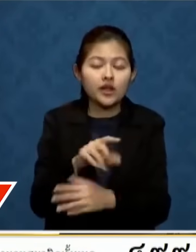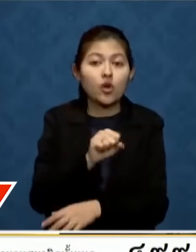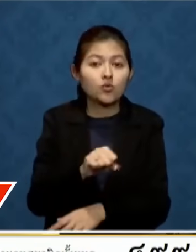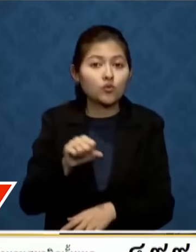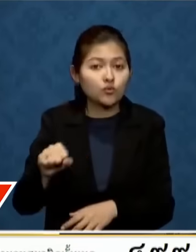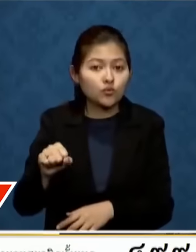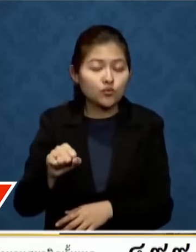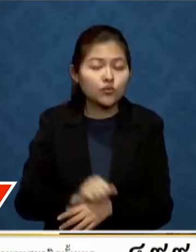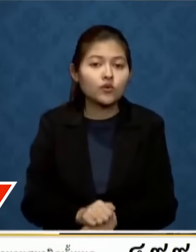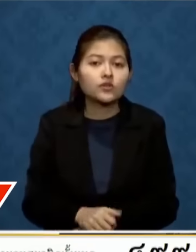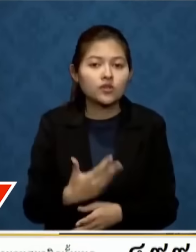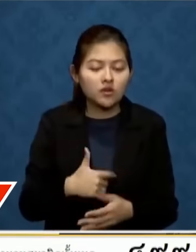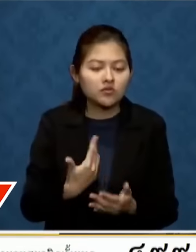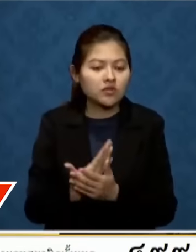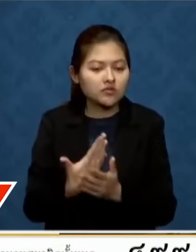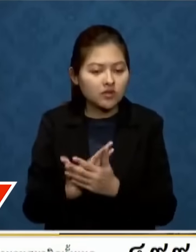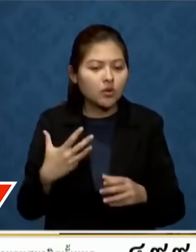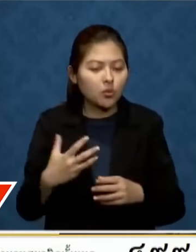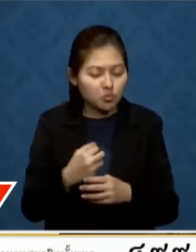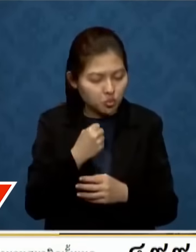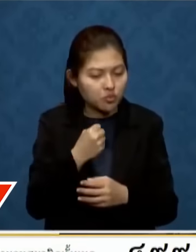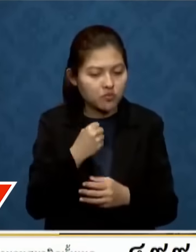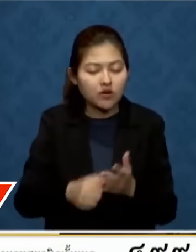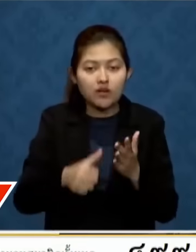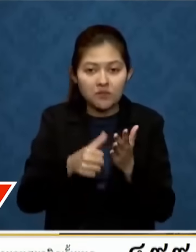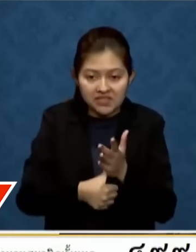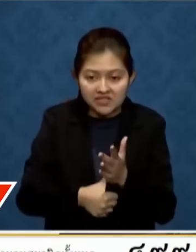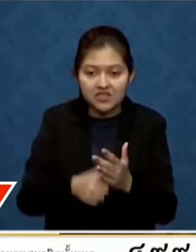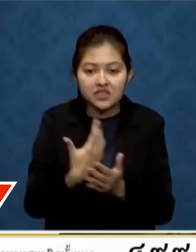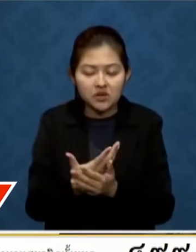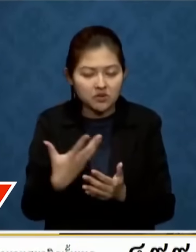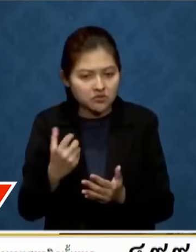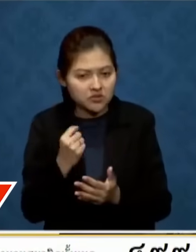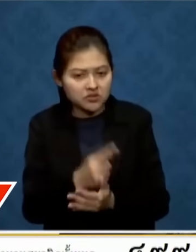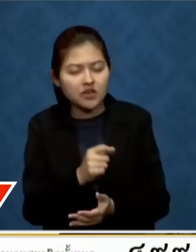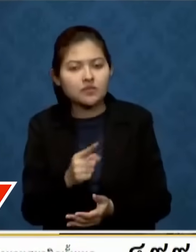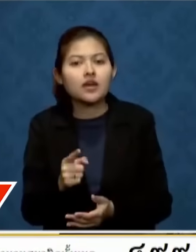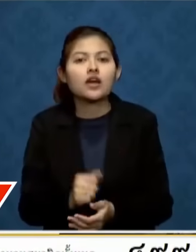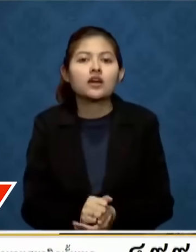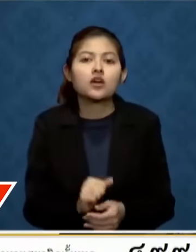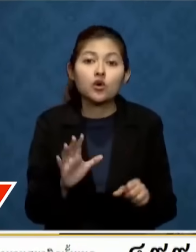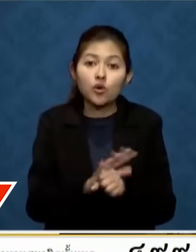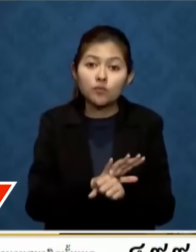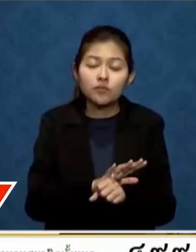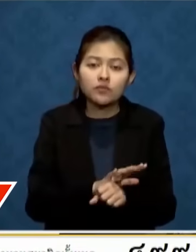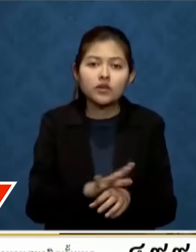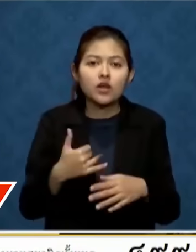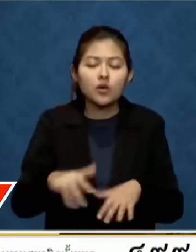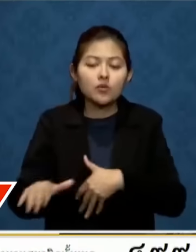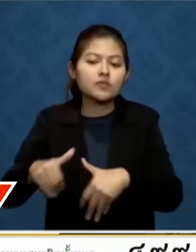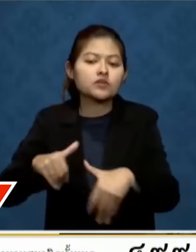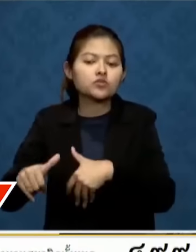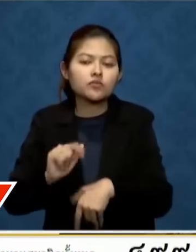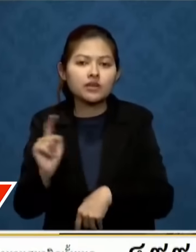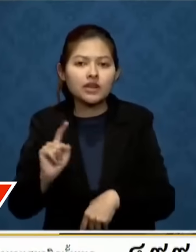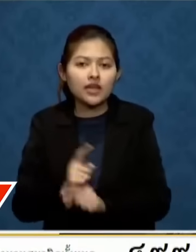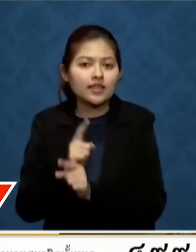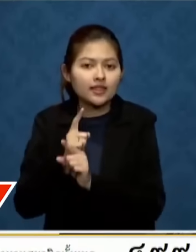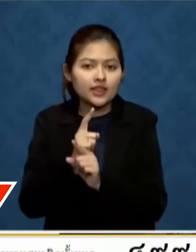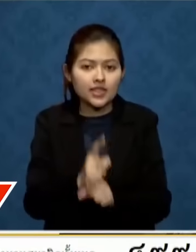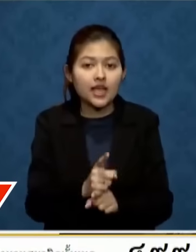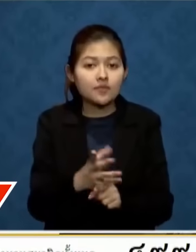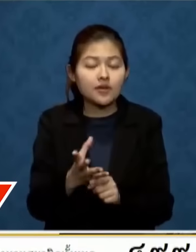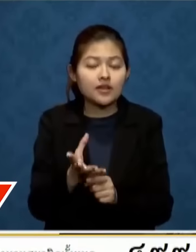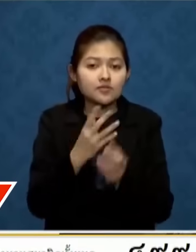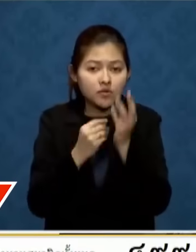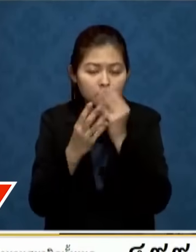ทำงานคุ้มค่าคุ้มเงินภาษีที่เขาจ่ายมาเป็นเงินเดือนพวกเราแล้วหรือเปล่าส่วนได้กับประชาชนนะคะประชาชนก็จะได้ติดตามข้อมูลได้รับท